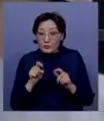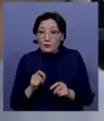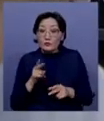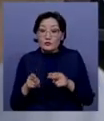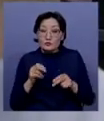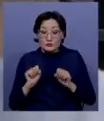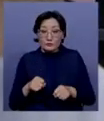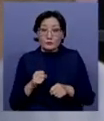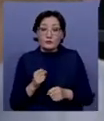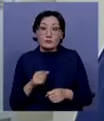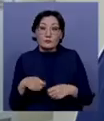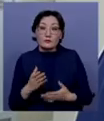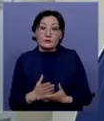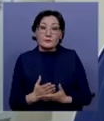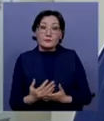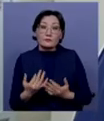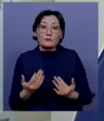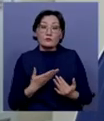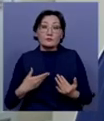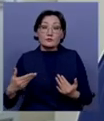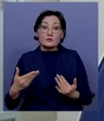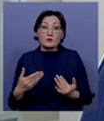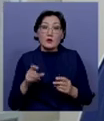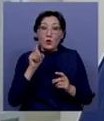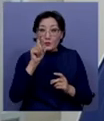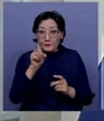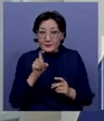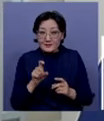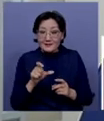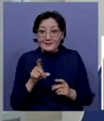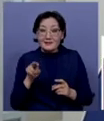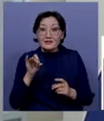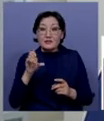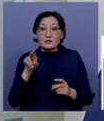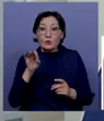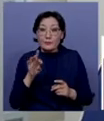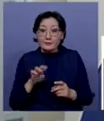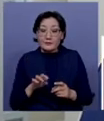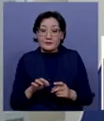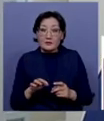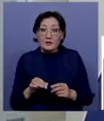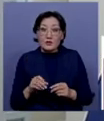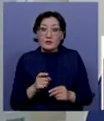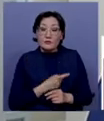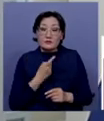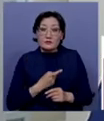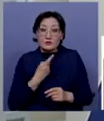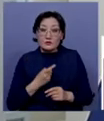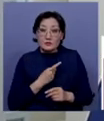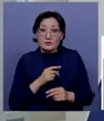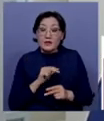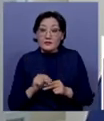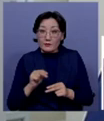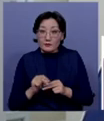жасауға мүмкіндік береді. Бүгін бізде омыртқа эндоскопиясы бойынша шеберлік кластары өтіп